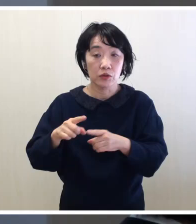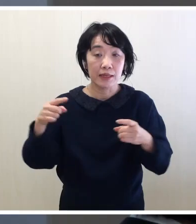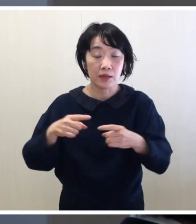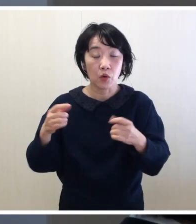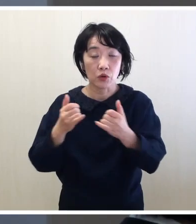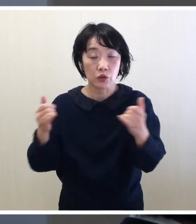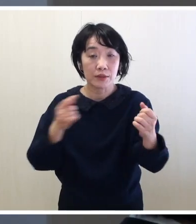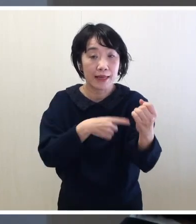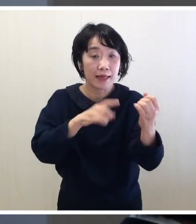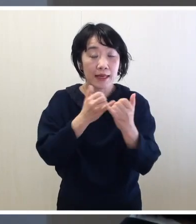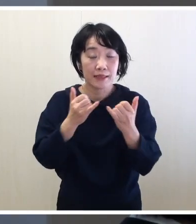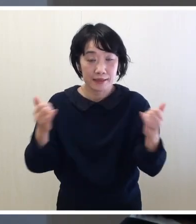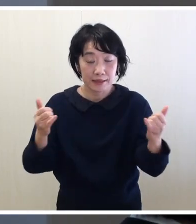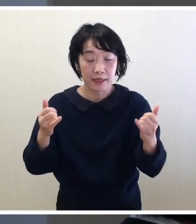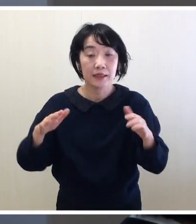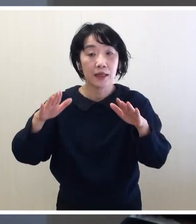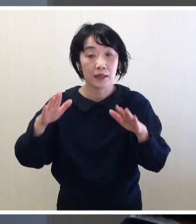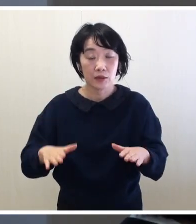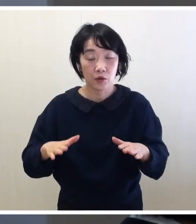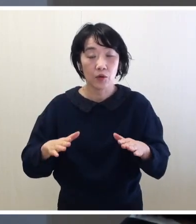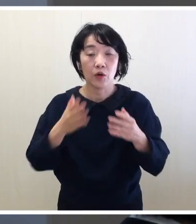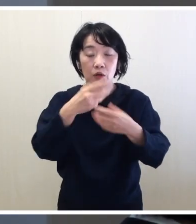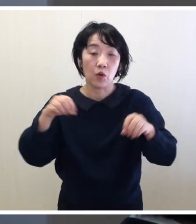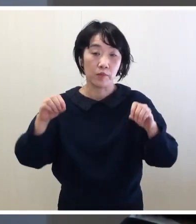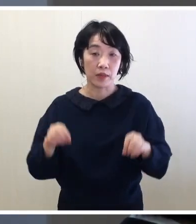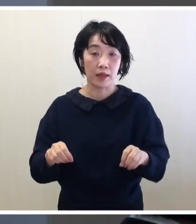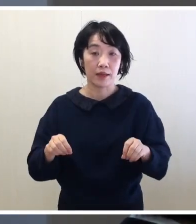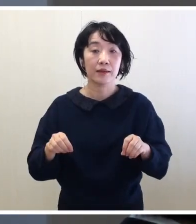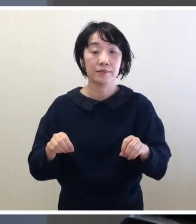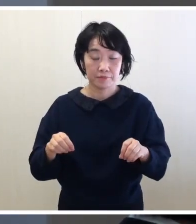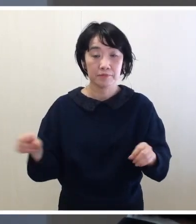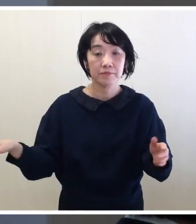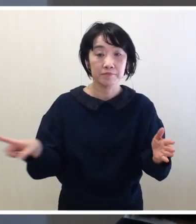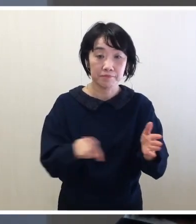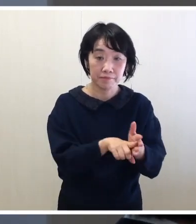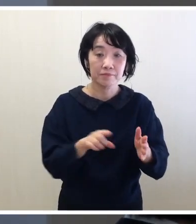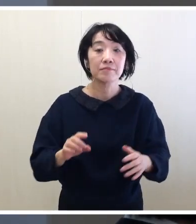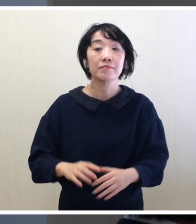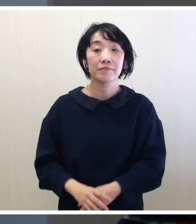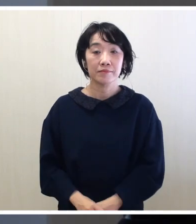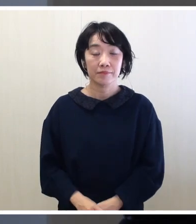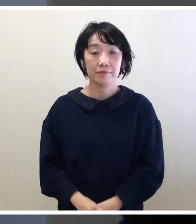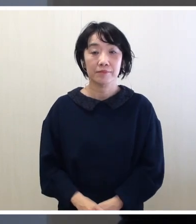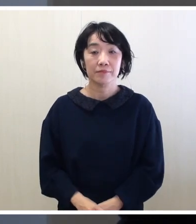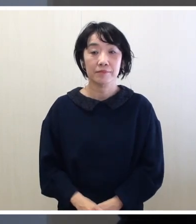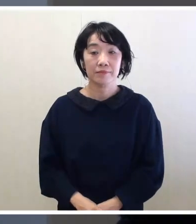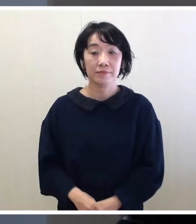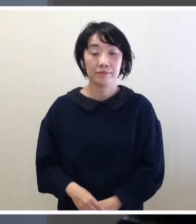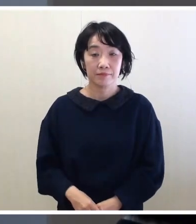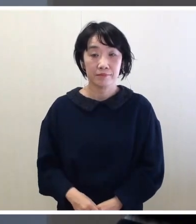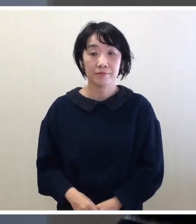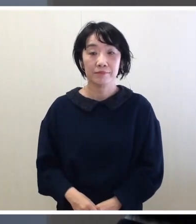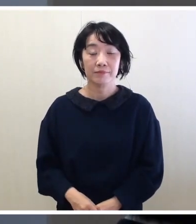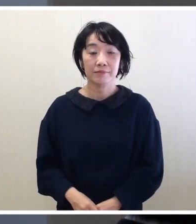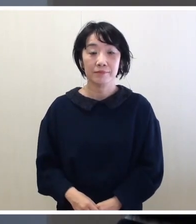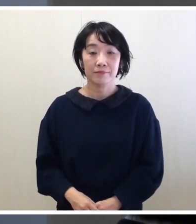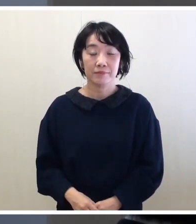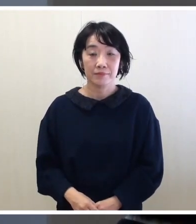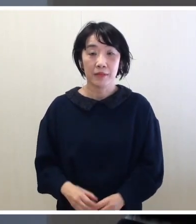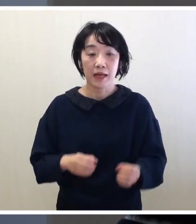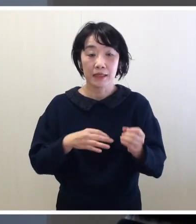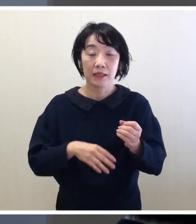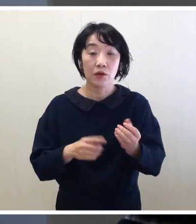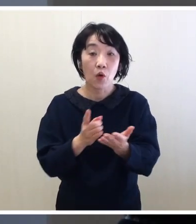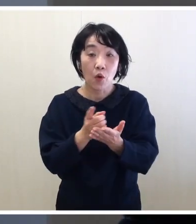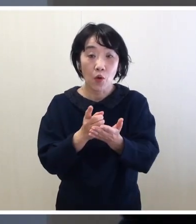月優先交渉権者として決定させていただいて本日の基本協定に至るという流れになってございます。 で、こちら